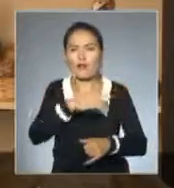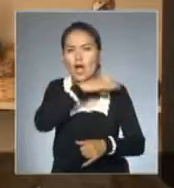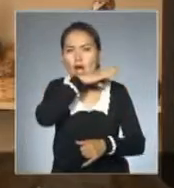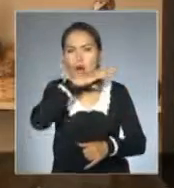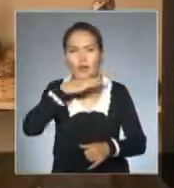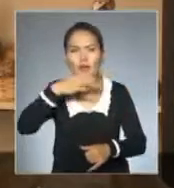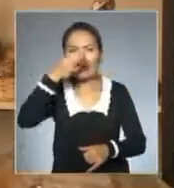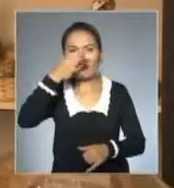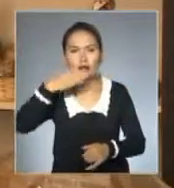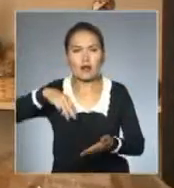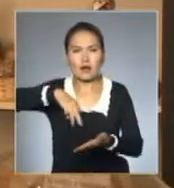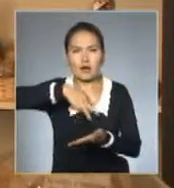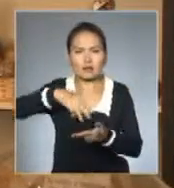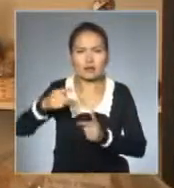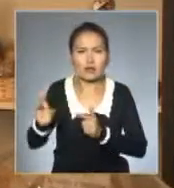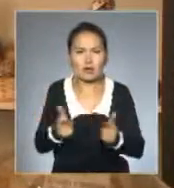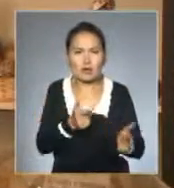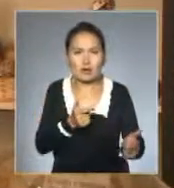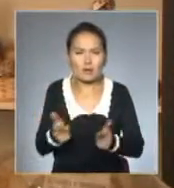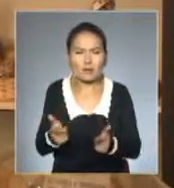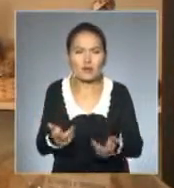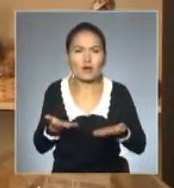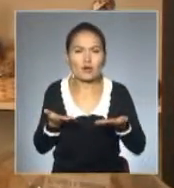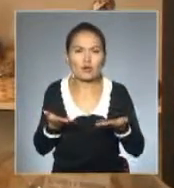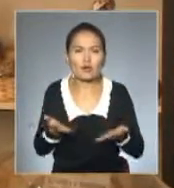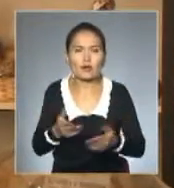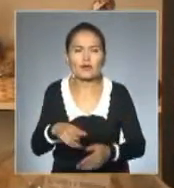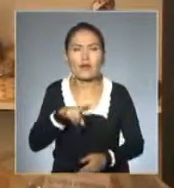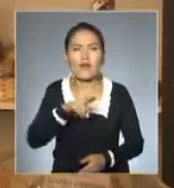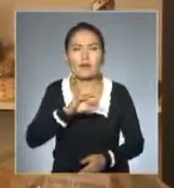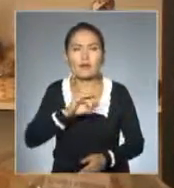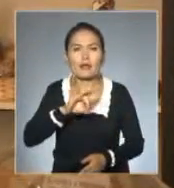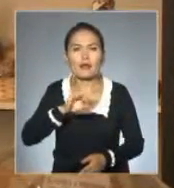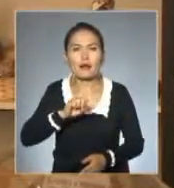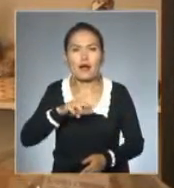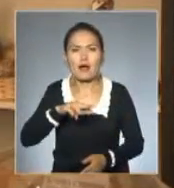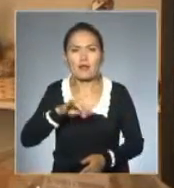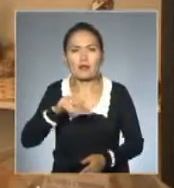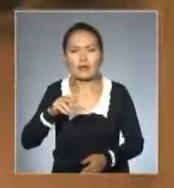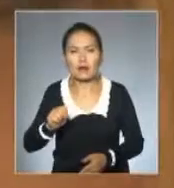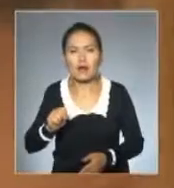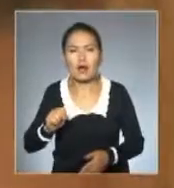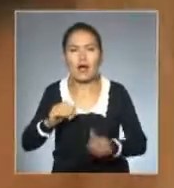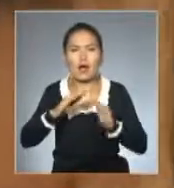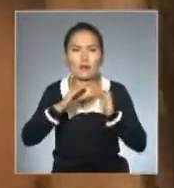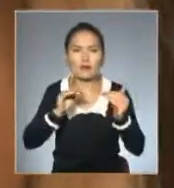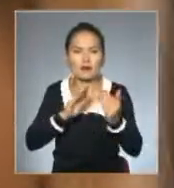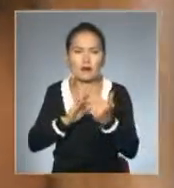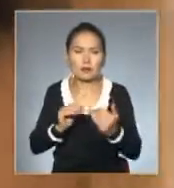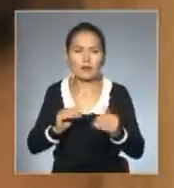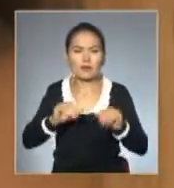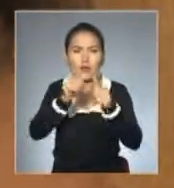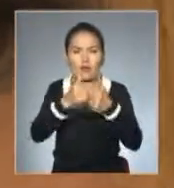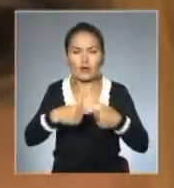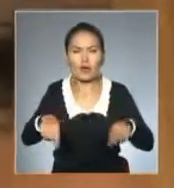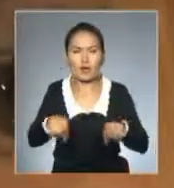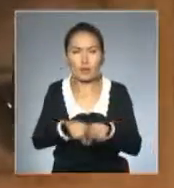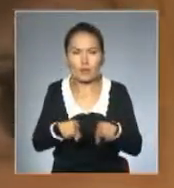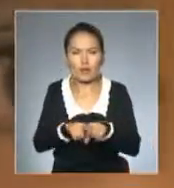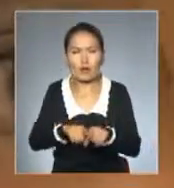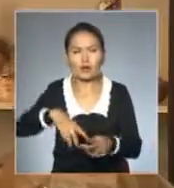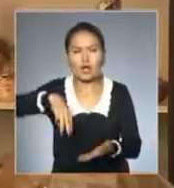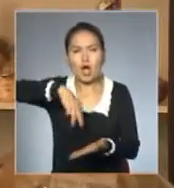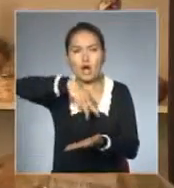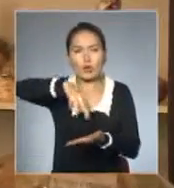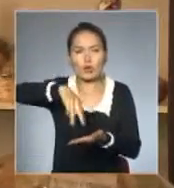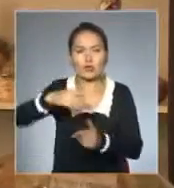тағам, нан, торт, пирамида тортын жасап отырық. Себебі ол тәуелсіздіктің, бірліктің